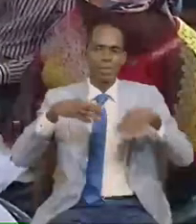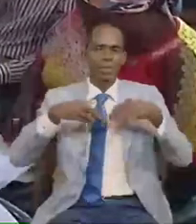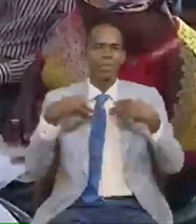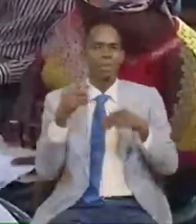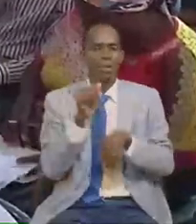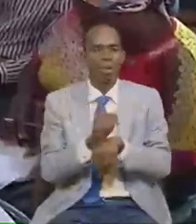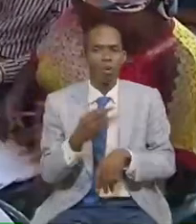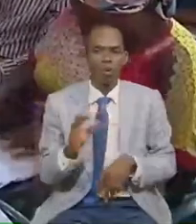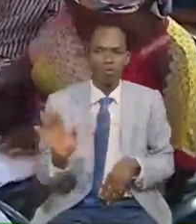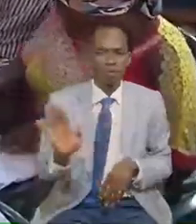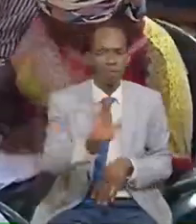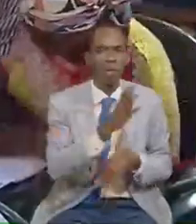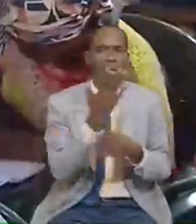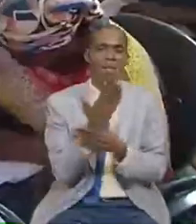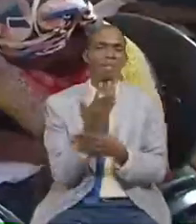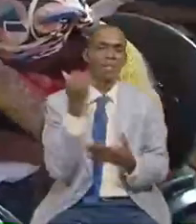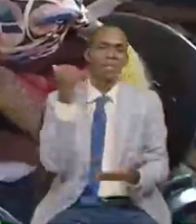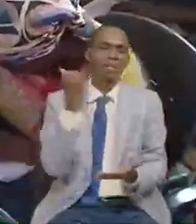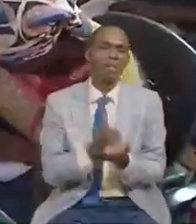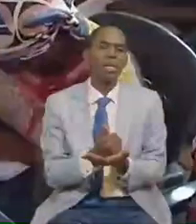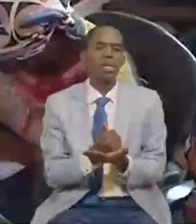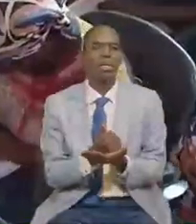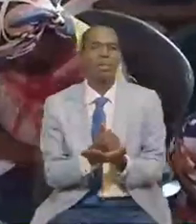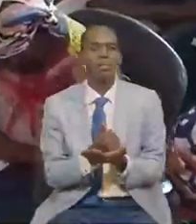ses mains.